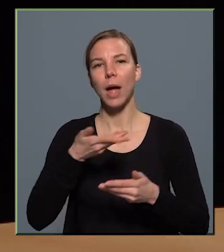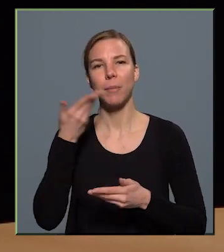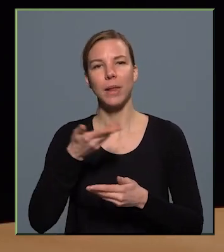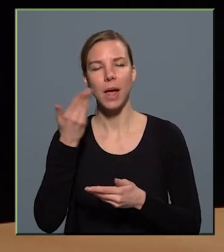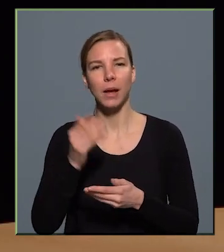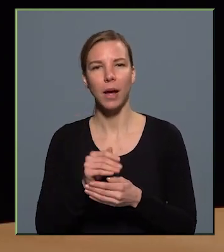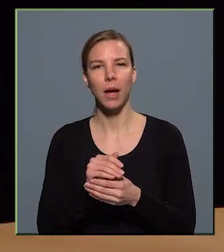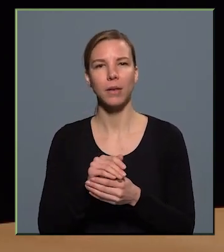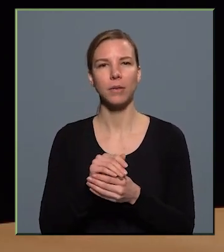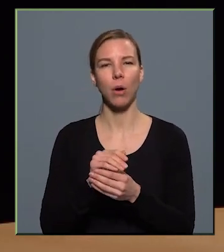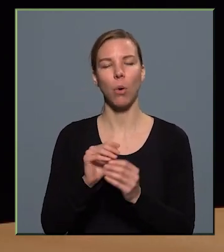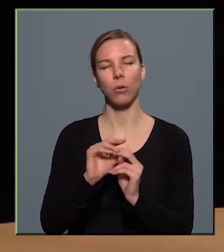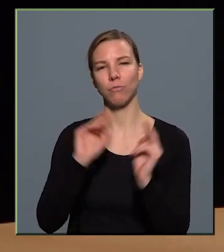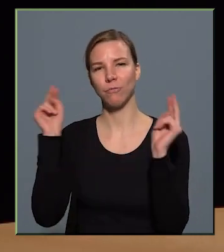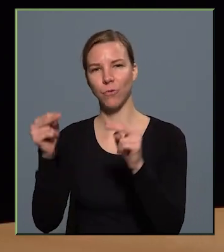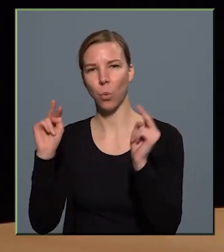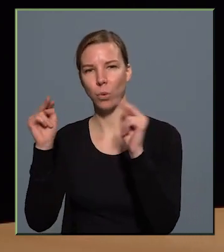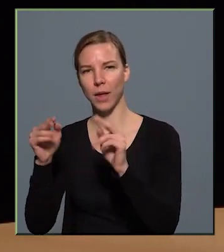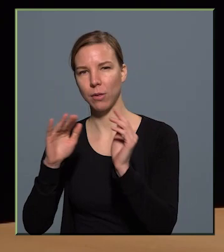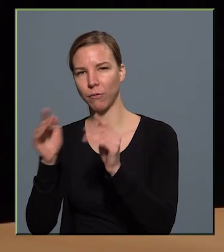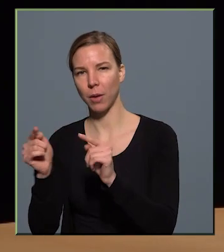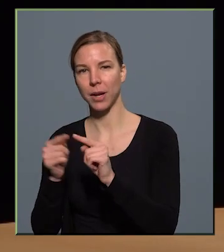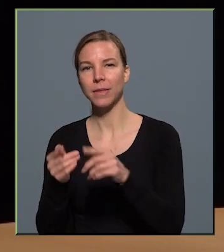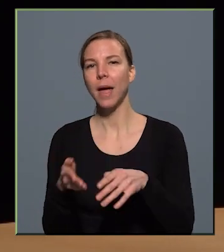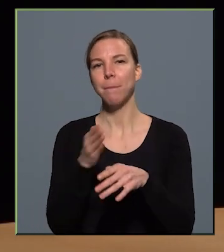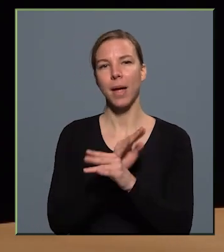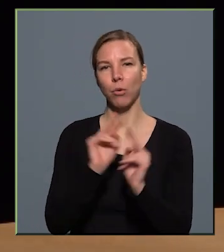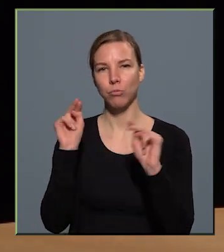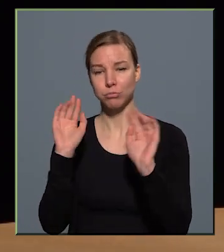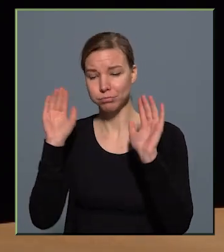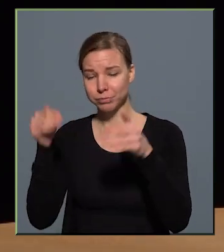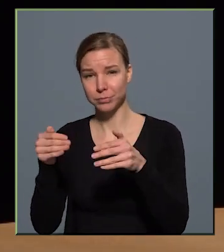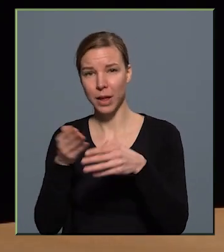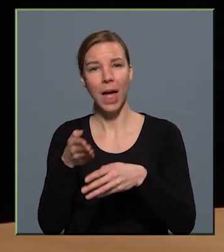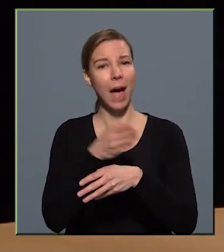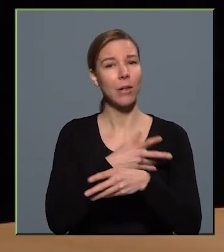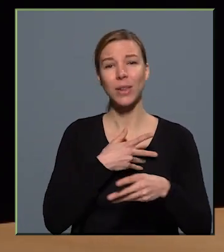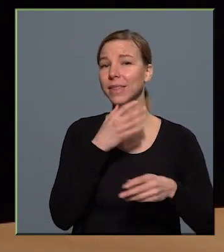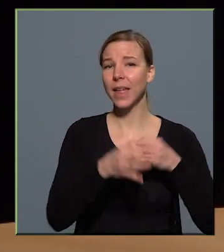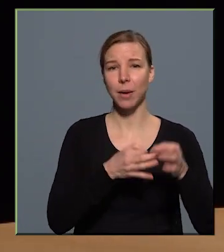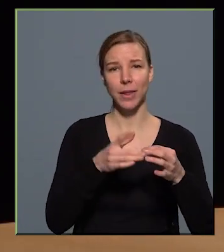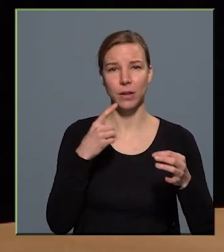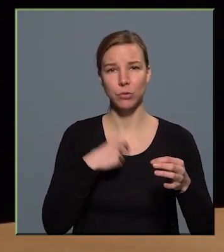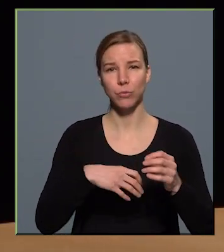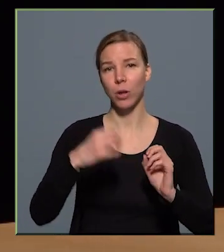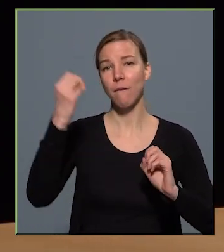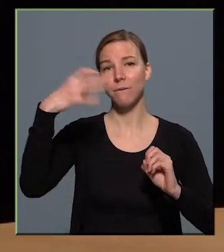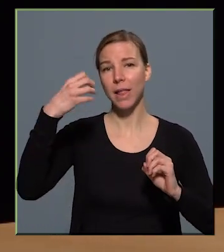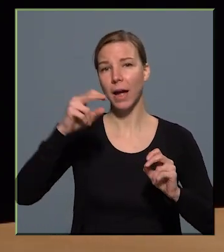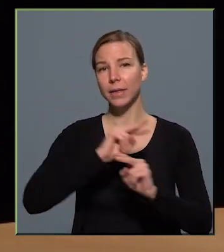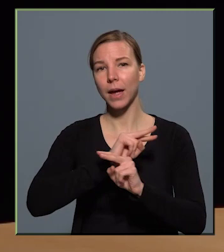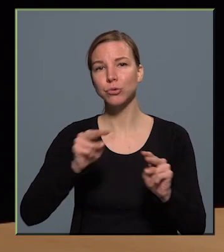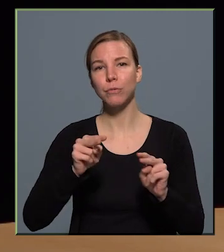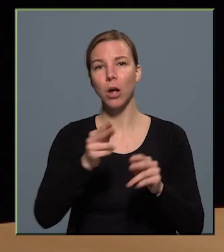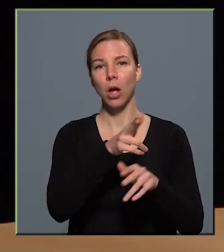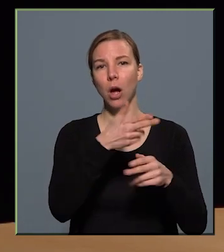az energiazéről fókuszba került, de mielőtt fókuszba került volna, ez egy ilyen teljesen természetes dolog volt, hogy a stúdióban most világítanak a lámpák, mennek a